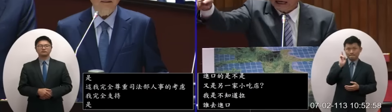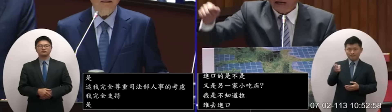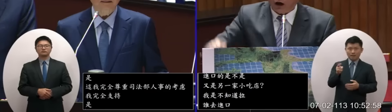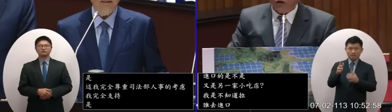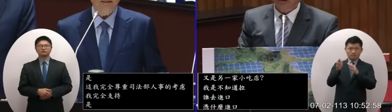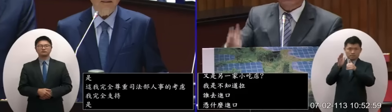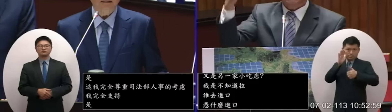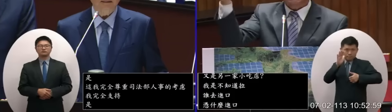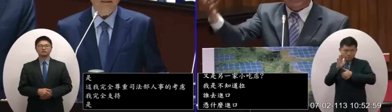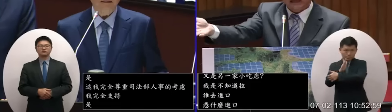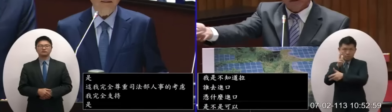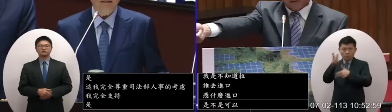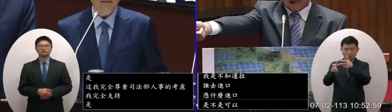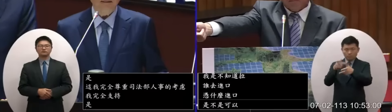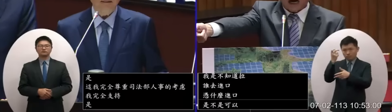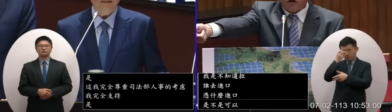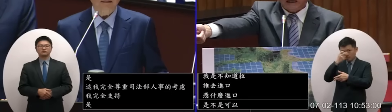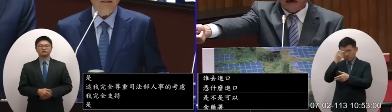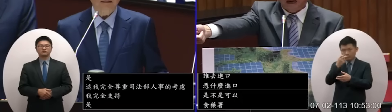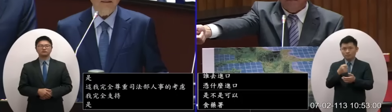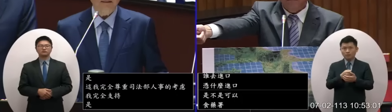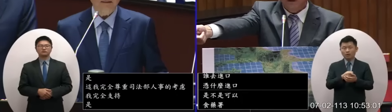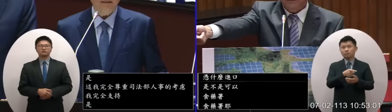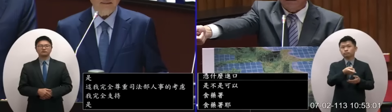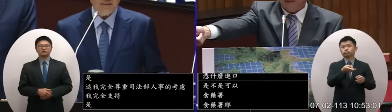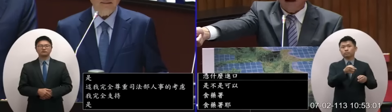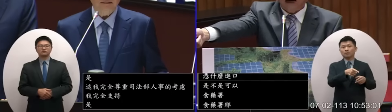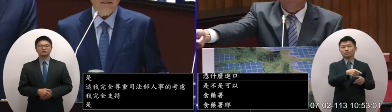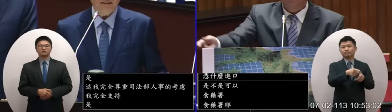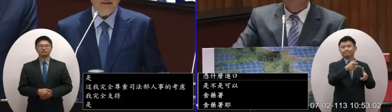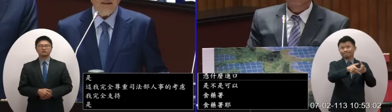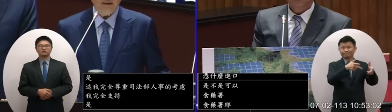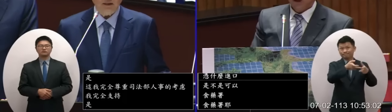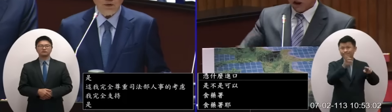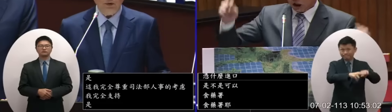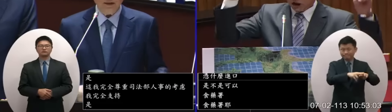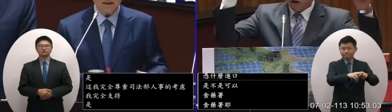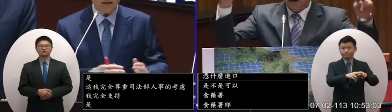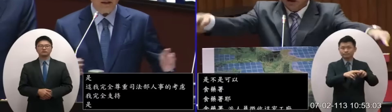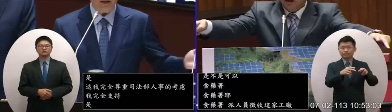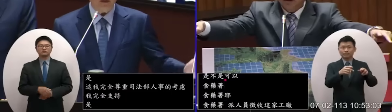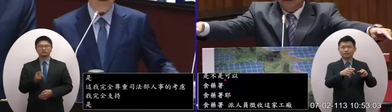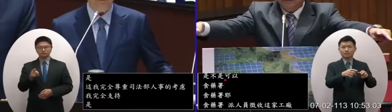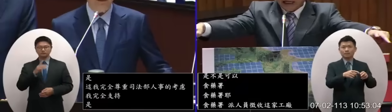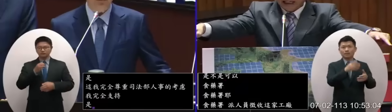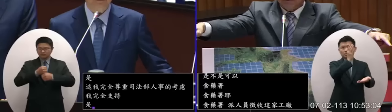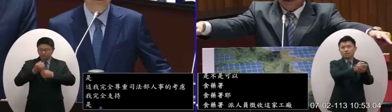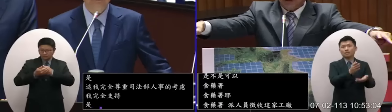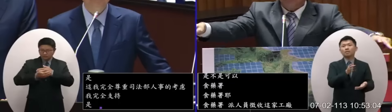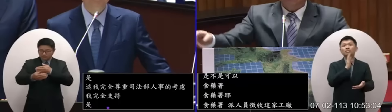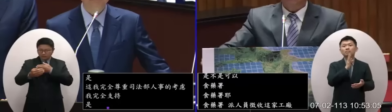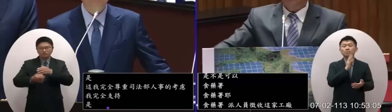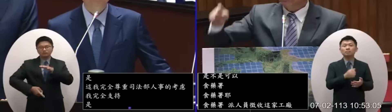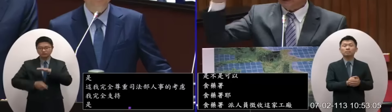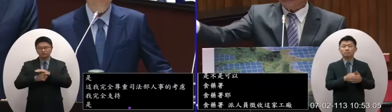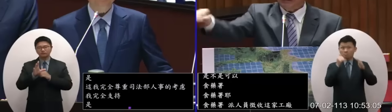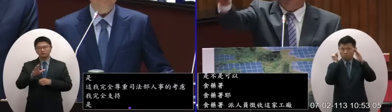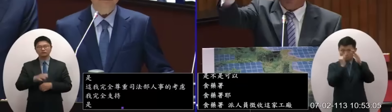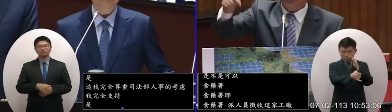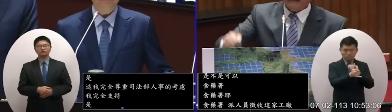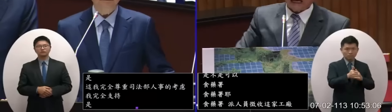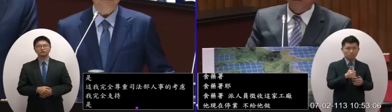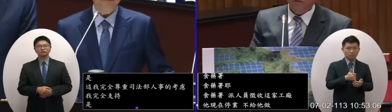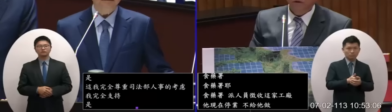伊即马是停掉，你咱不爱好做啊嘛，停牌嘛。 违反制定的规定的。 进入入去，即时恢复生